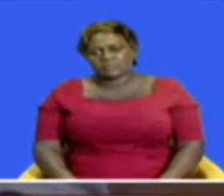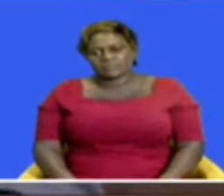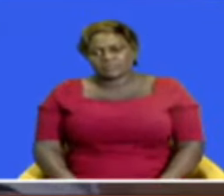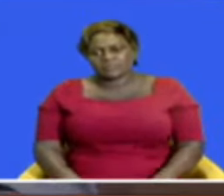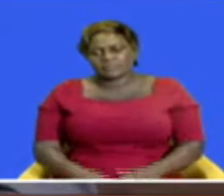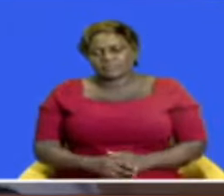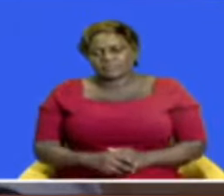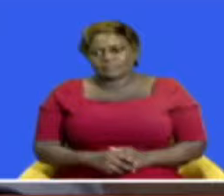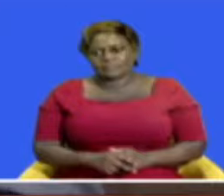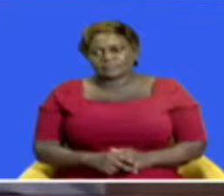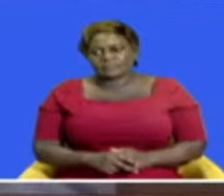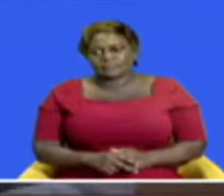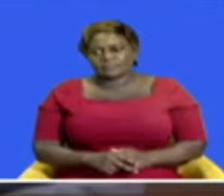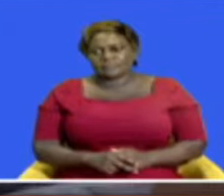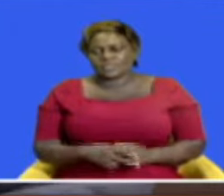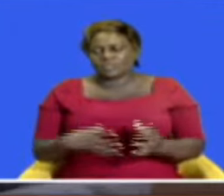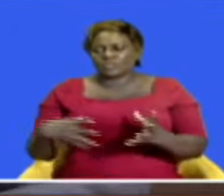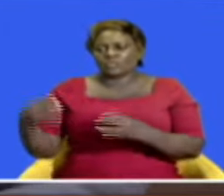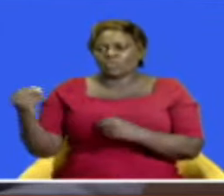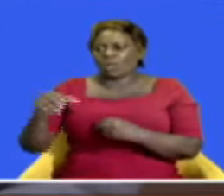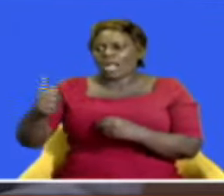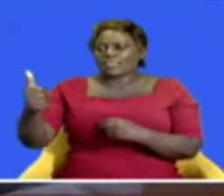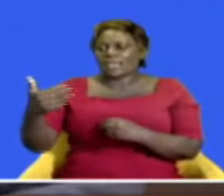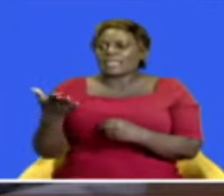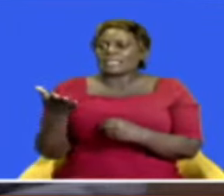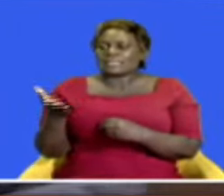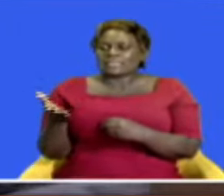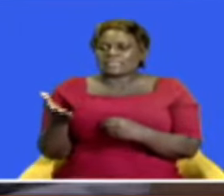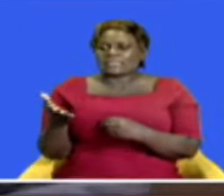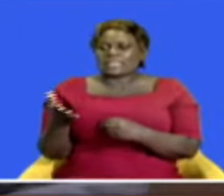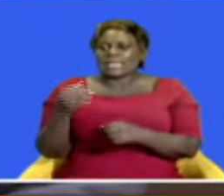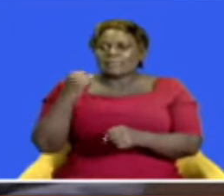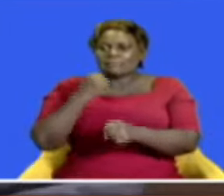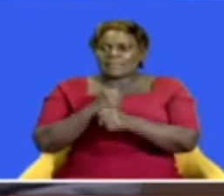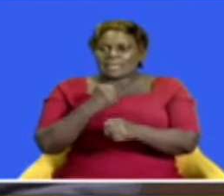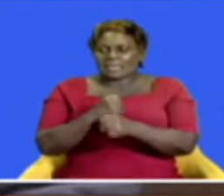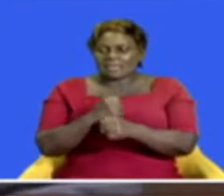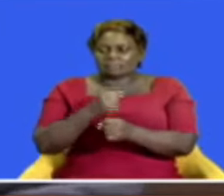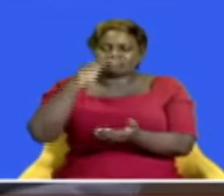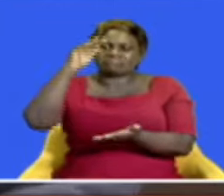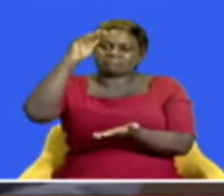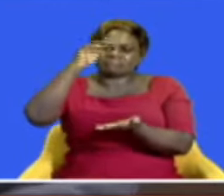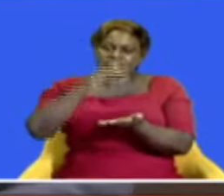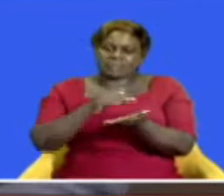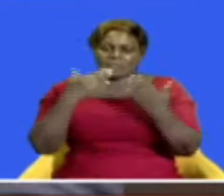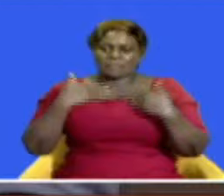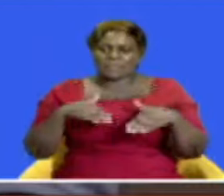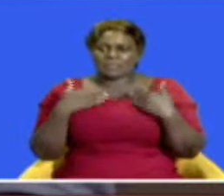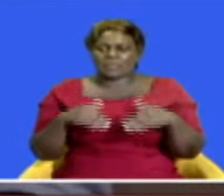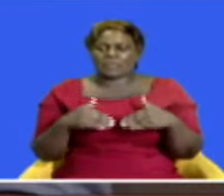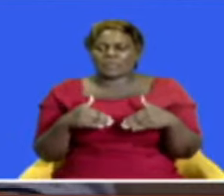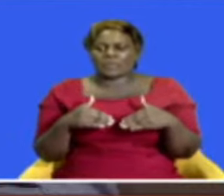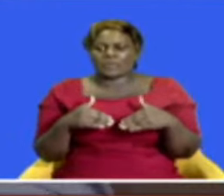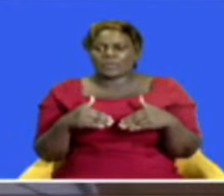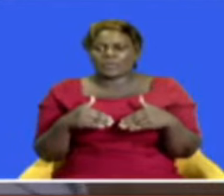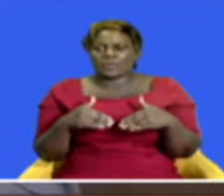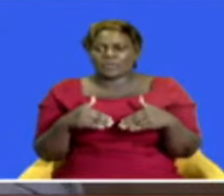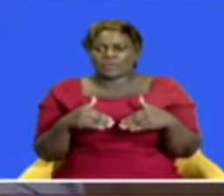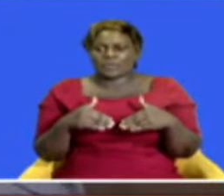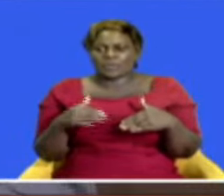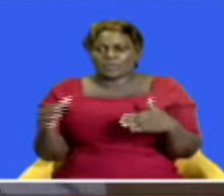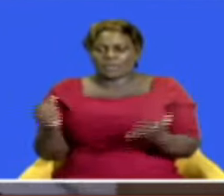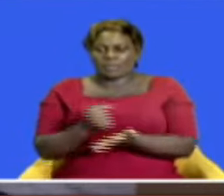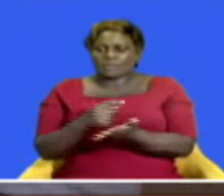watafikiria kufunga hiyo biashara na kwenda kwingine. Na hiyo itakuwa inafanya nini? Inapunguza wale watu ambao